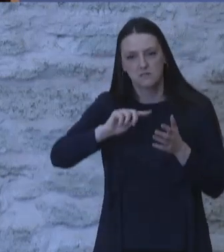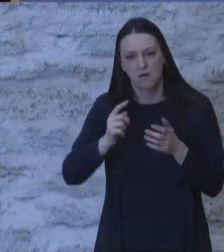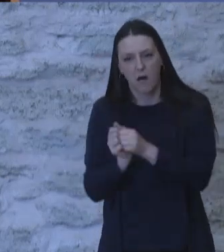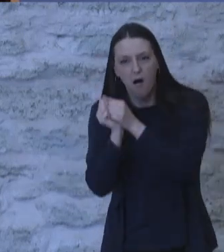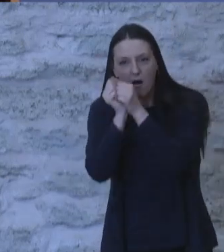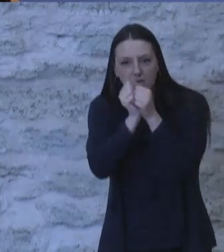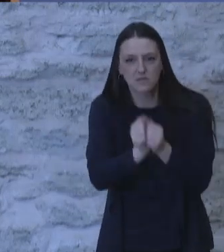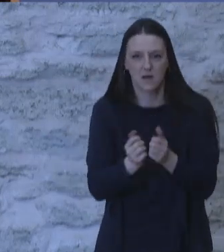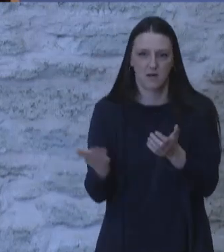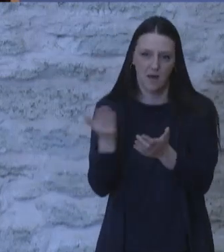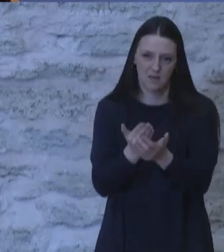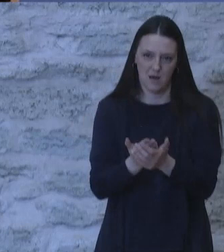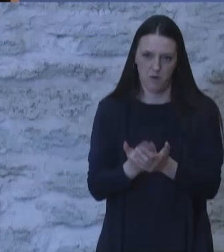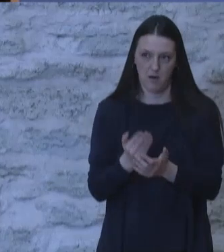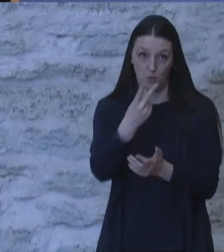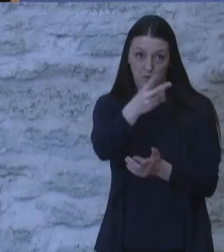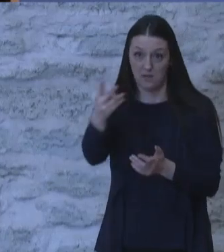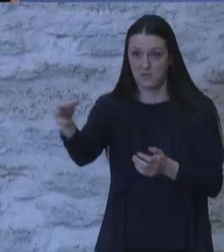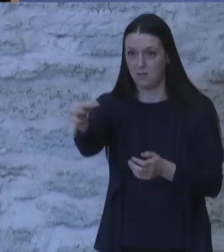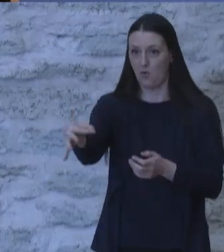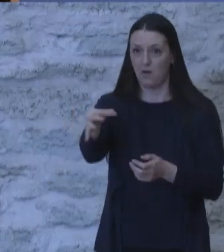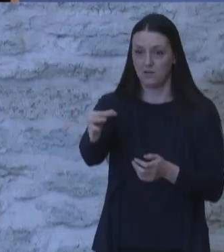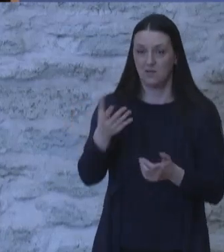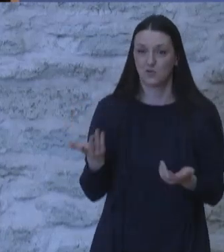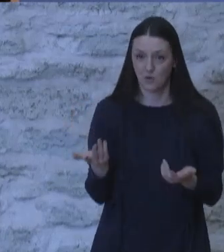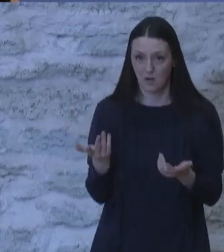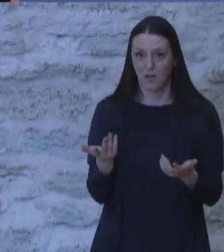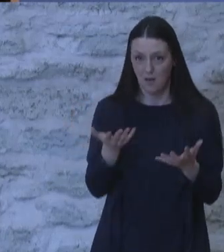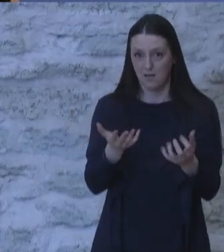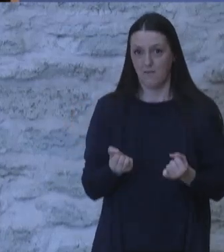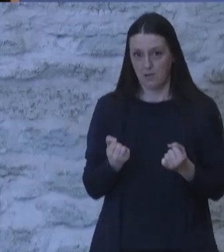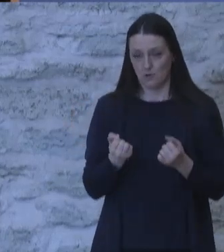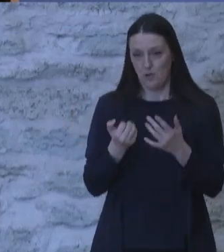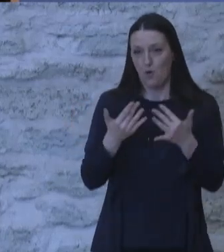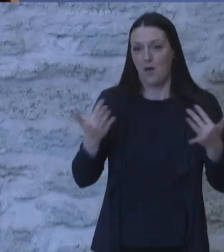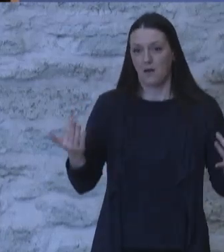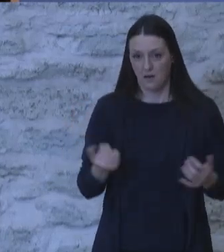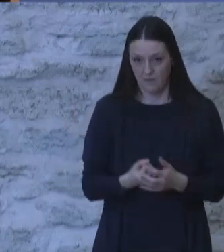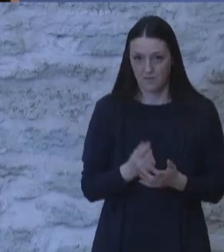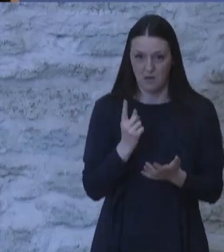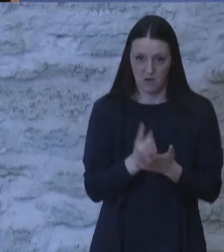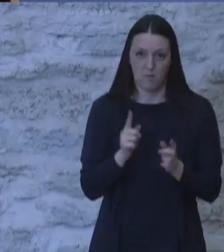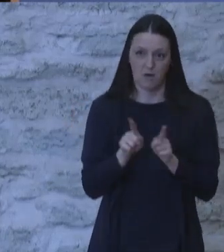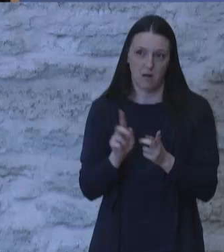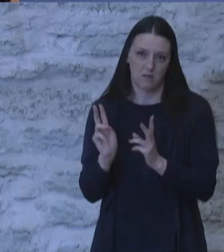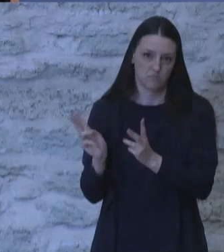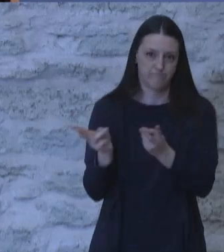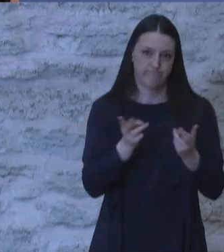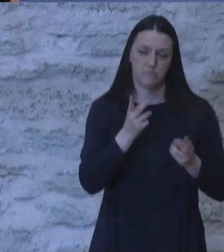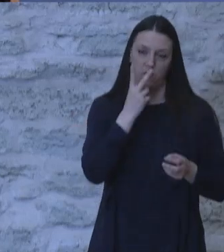ettepanekud teistelt organisatsioonidelt, ettevõtlusorganisatsioonidelt, et me peame ka vaatama seda, et